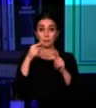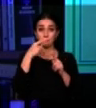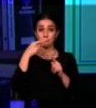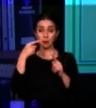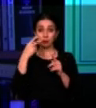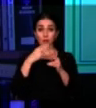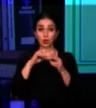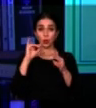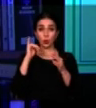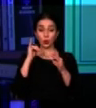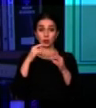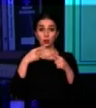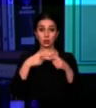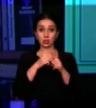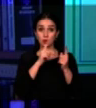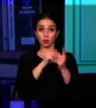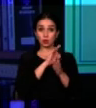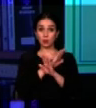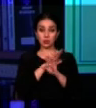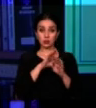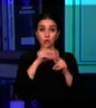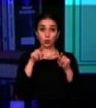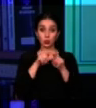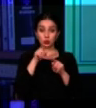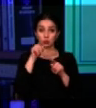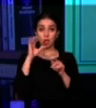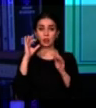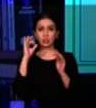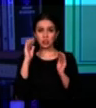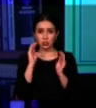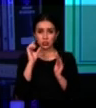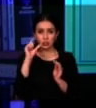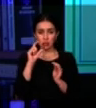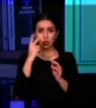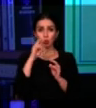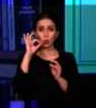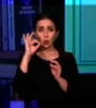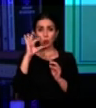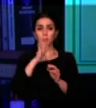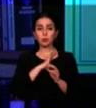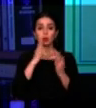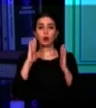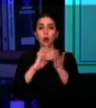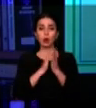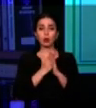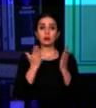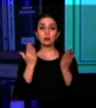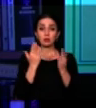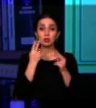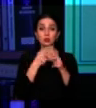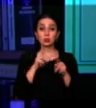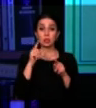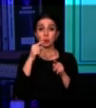x оқини кесиб ўтмас эди. А кичкина 0 бўлган ҳолатни кўрсак, демак, яна дискриминант